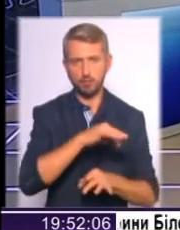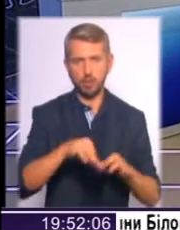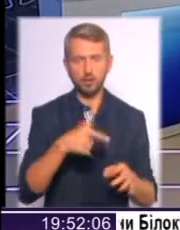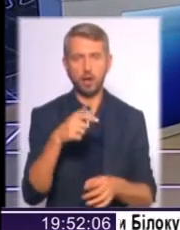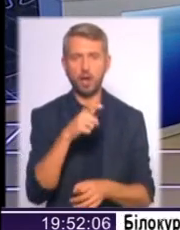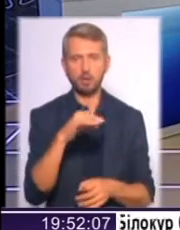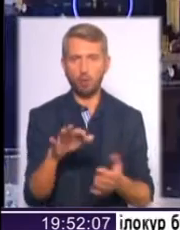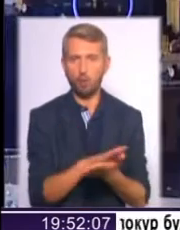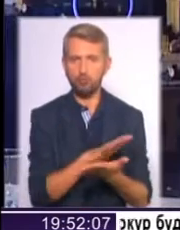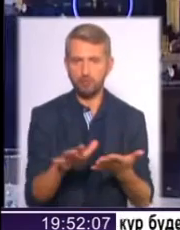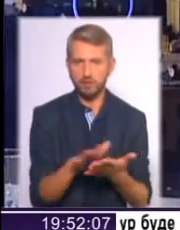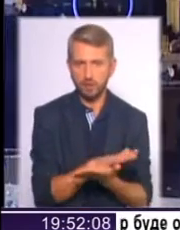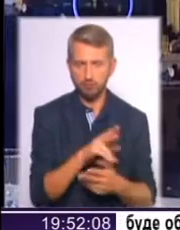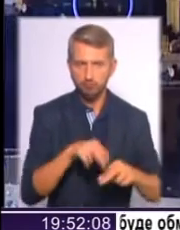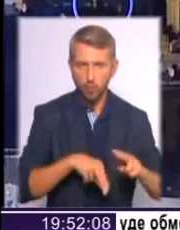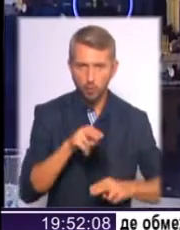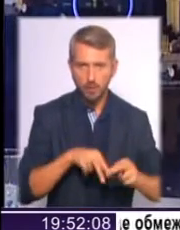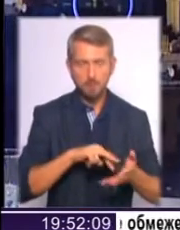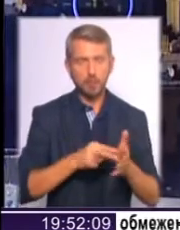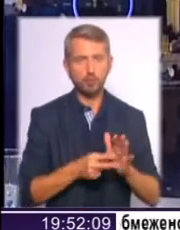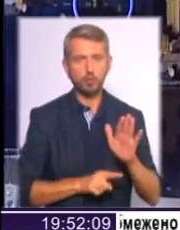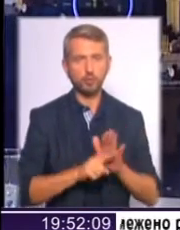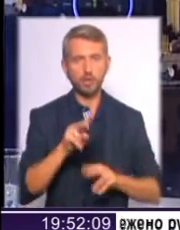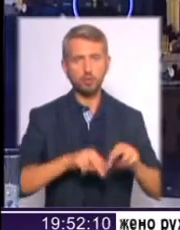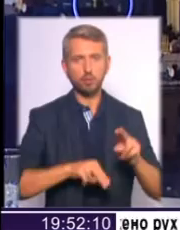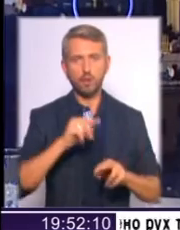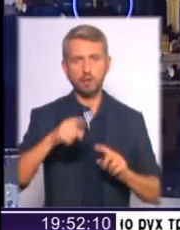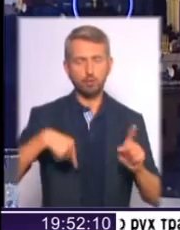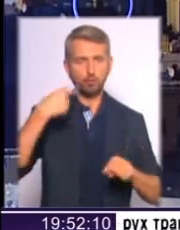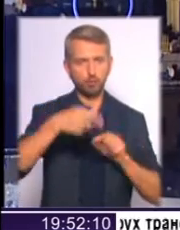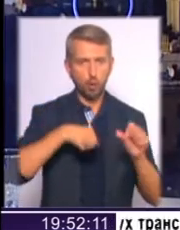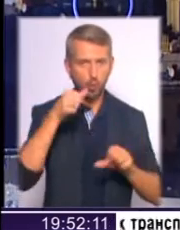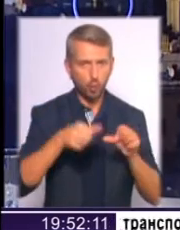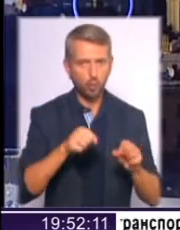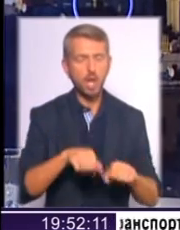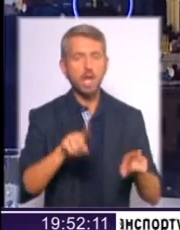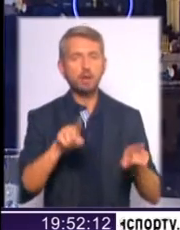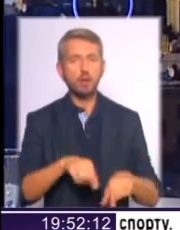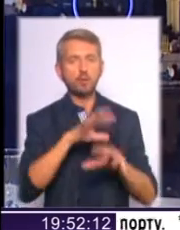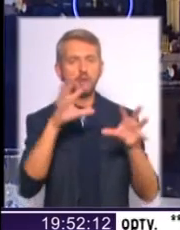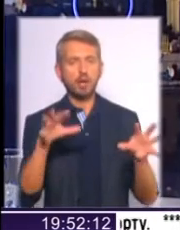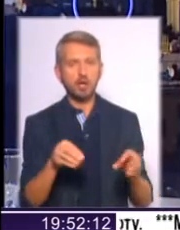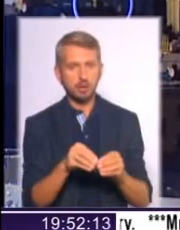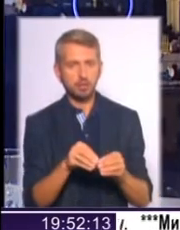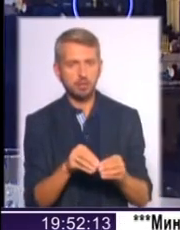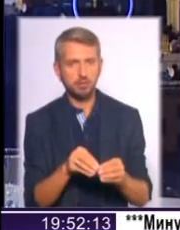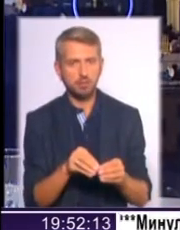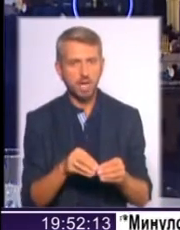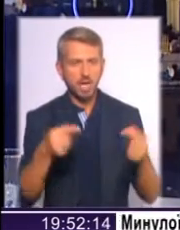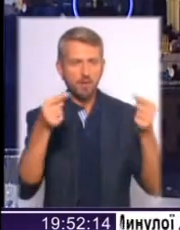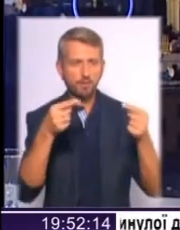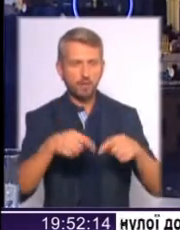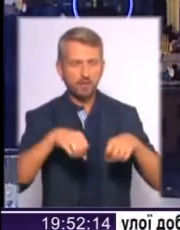газоочисних споруд, які плануємо розпочати будувати наступного року. От, а також взагалі концептуально зараз визначаємося